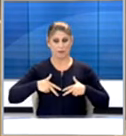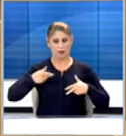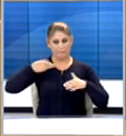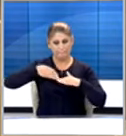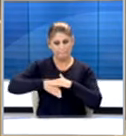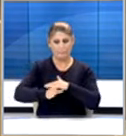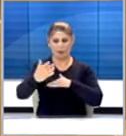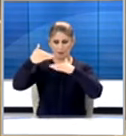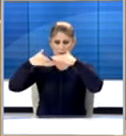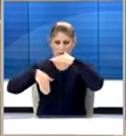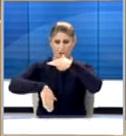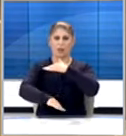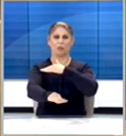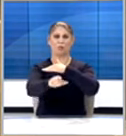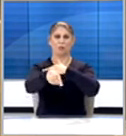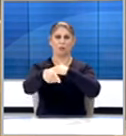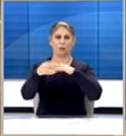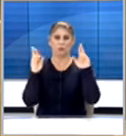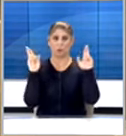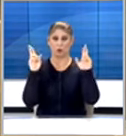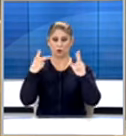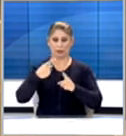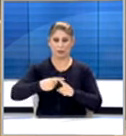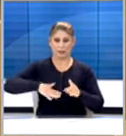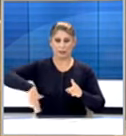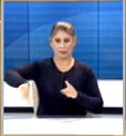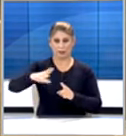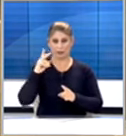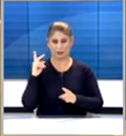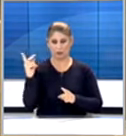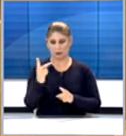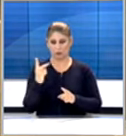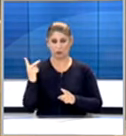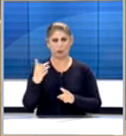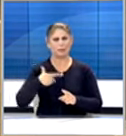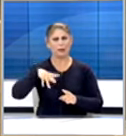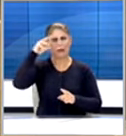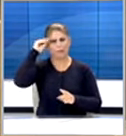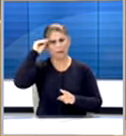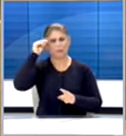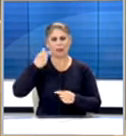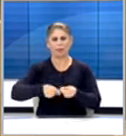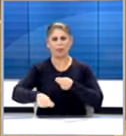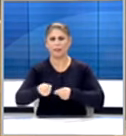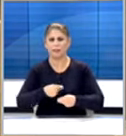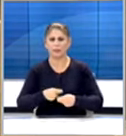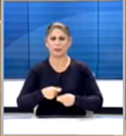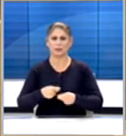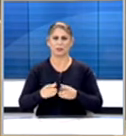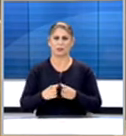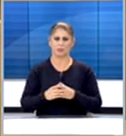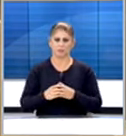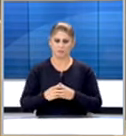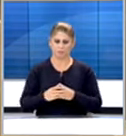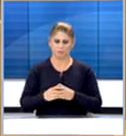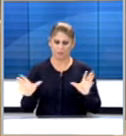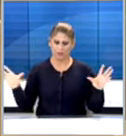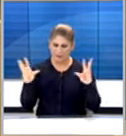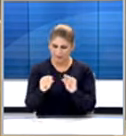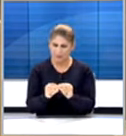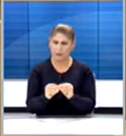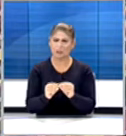των προσδοκιών της ελληνικής κοινωνίας, διότι η αντίληψή της είναι απολύτως διαχειριστική, συγκεντρωτική